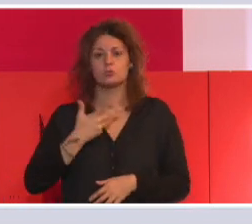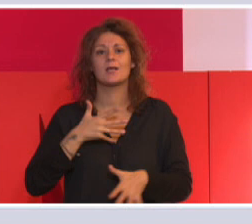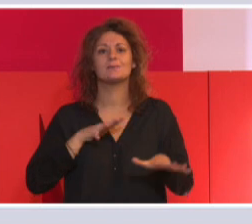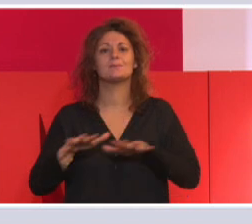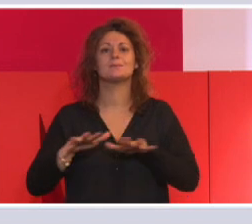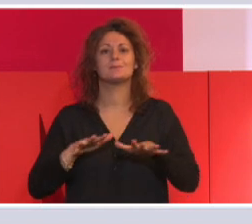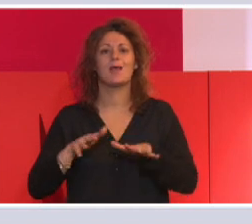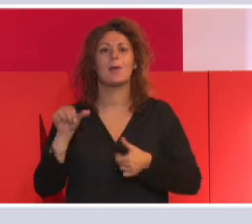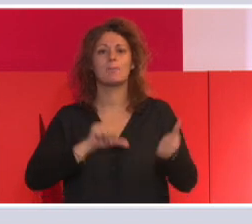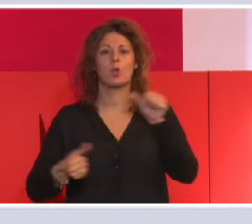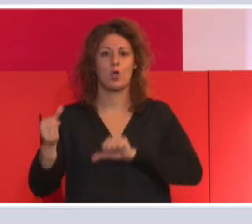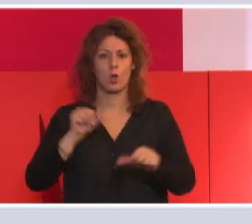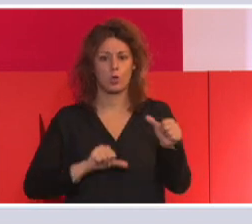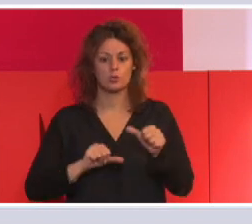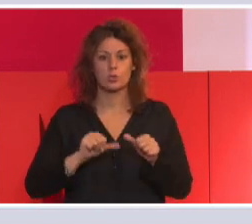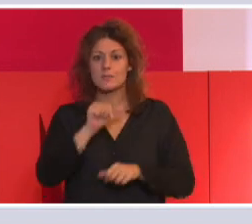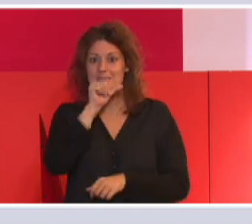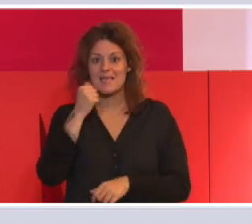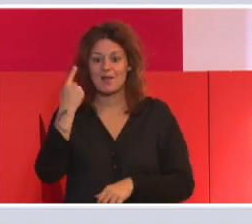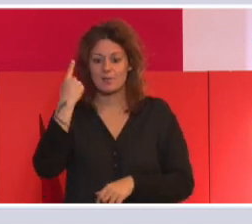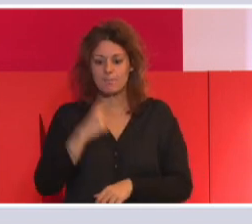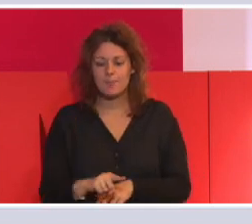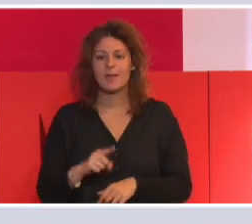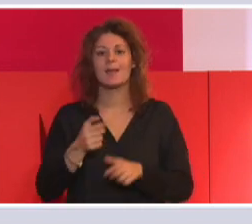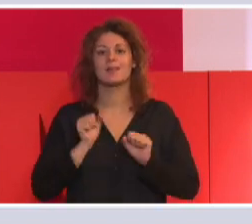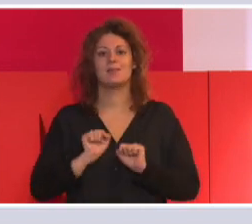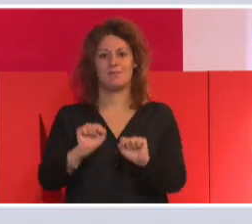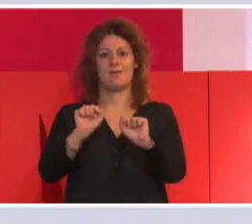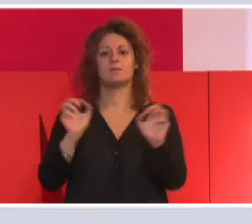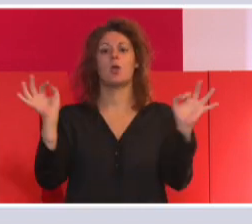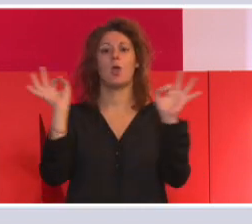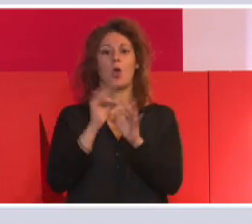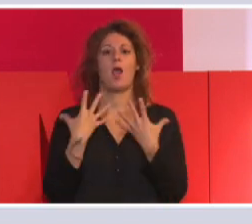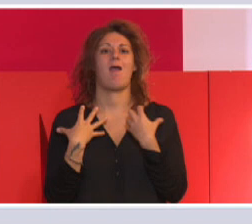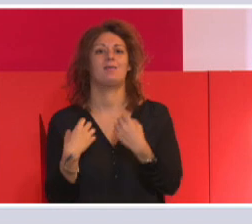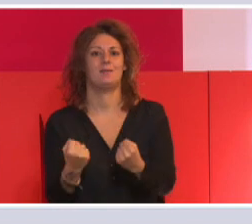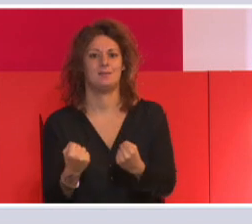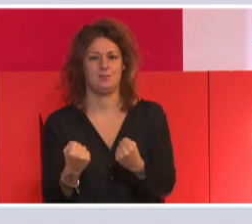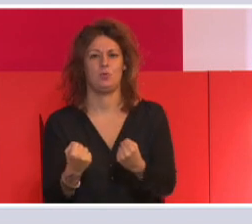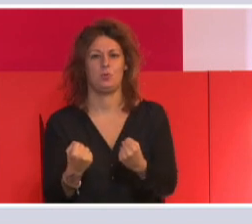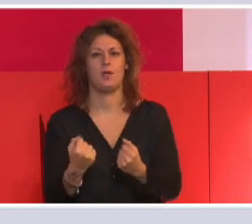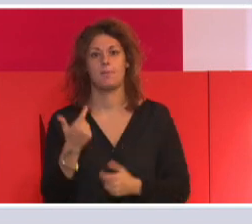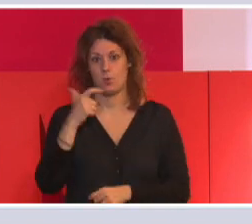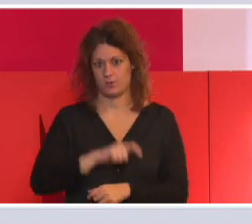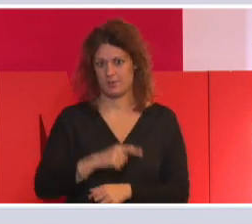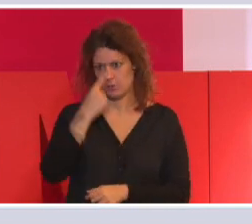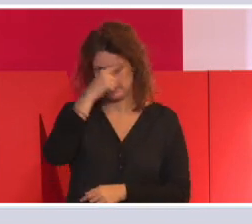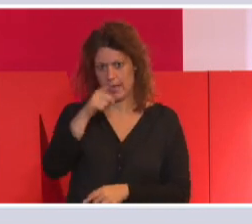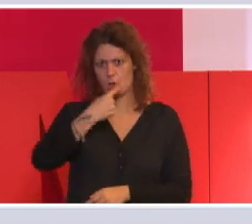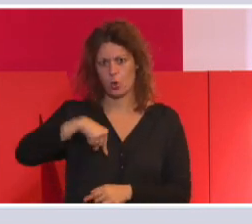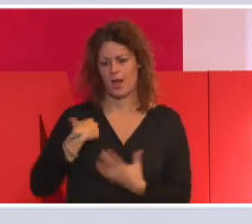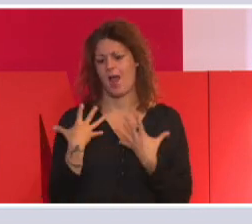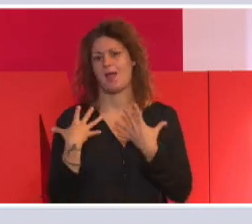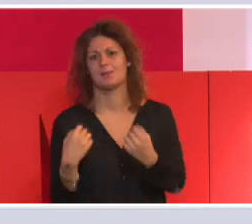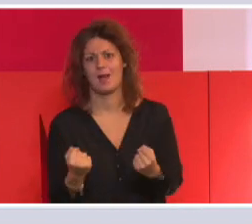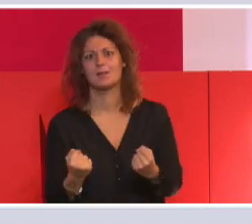comportamento adeguato nei confronti di attrazione repulsione cioè sappiamo da cosa siamo attratti sappiamo cosa ci